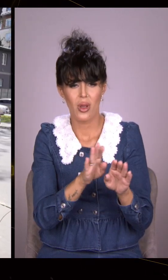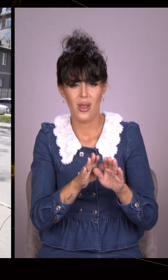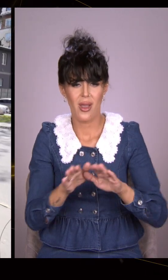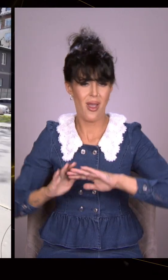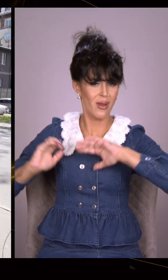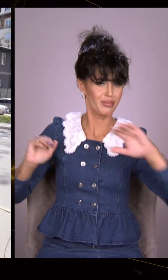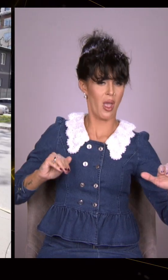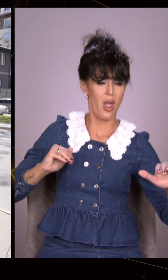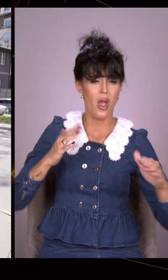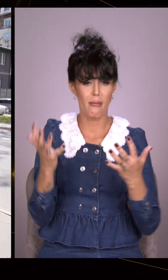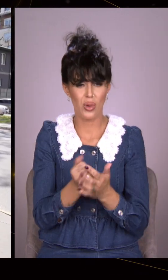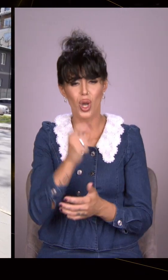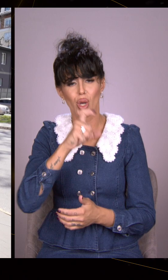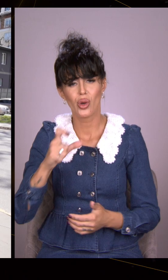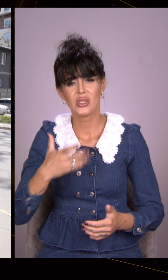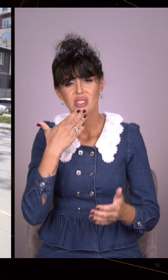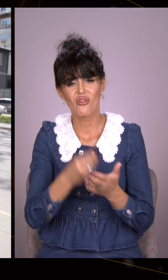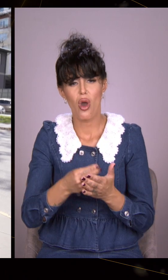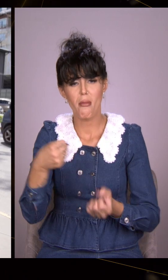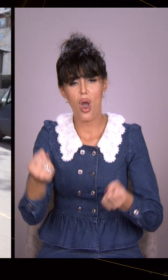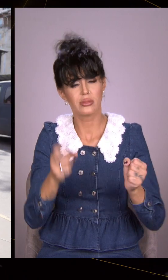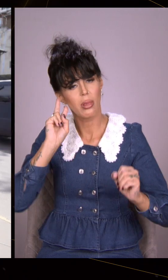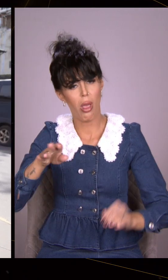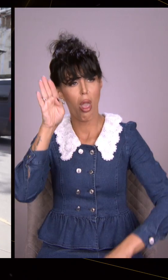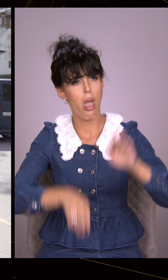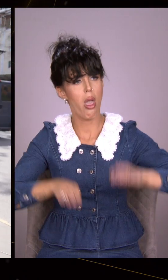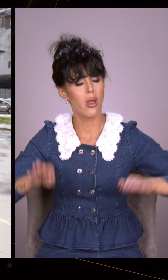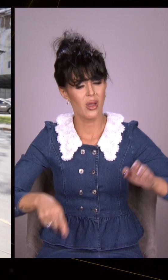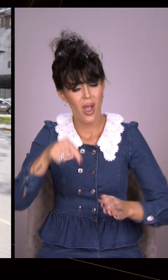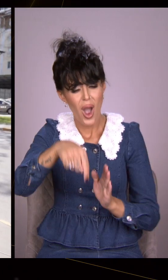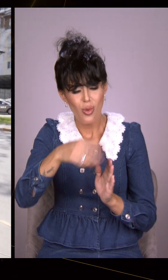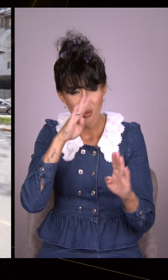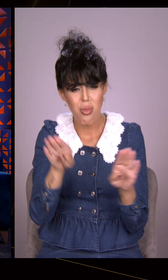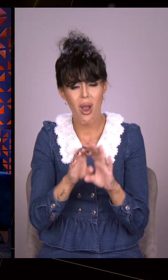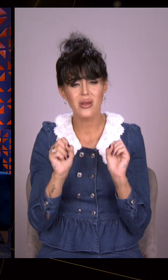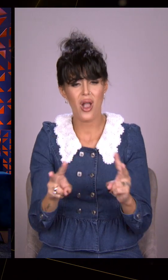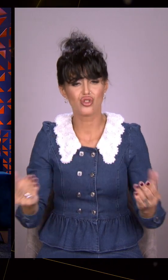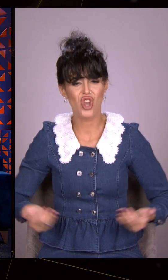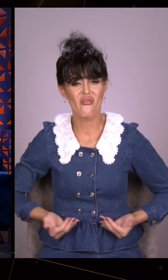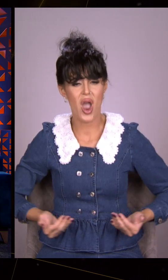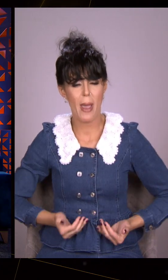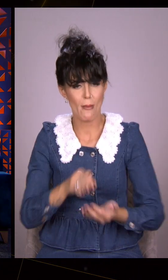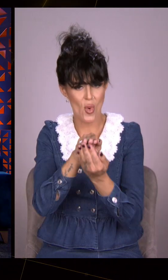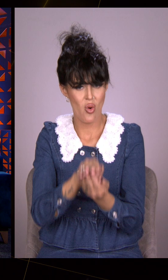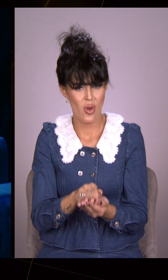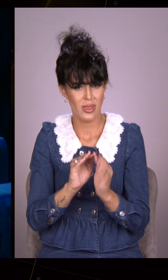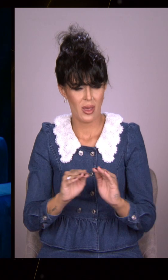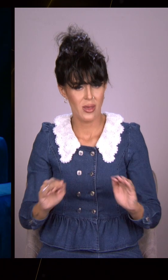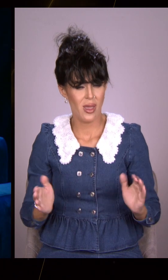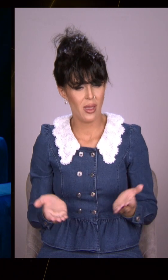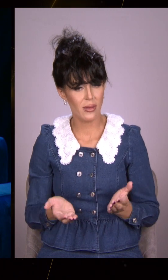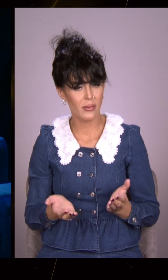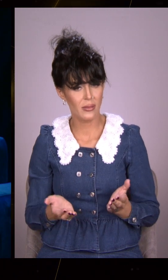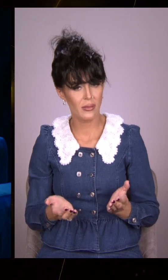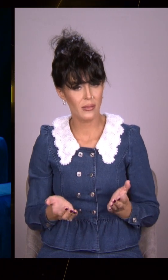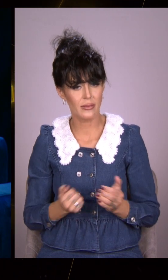Люди живуть своїм життям, вони не знають, що тут, можна сказати, жива могила дітей. Я дуже